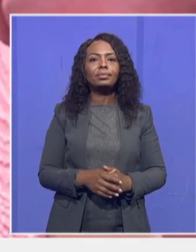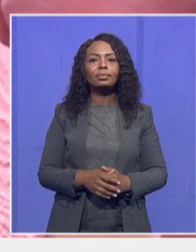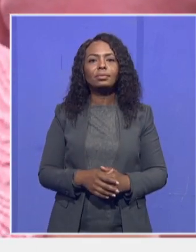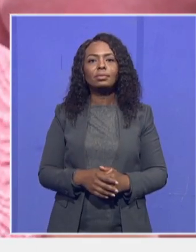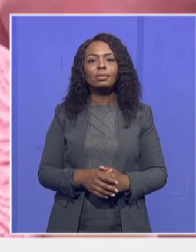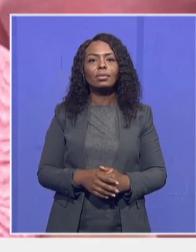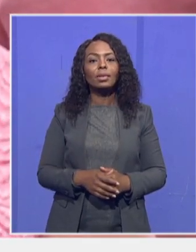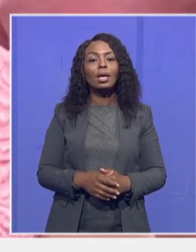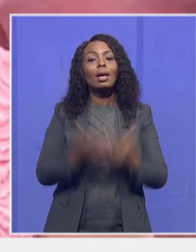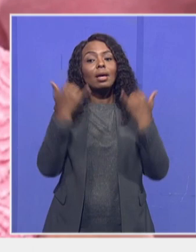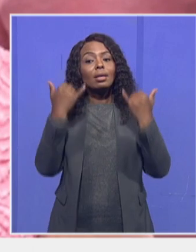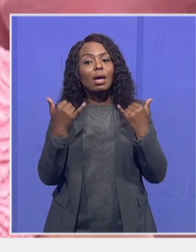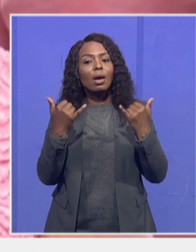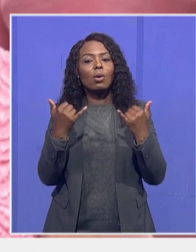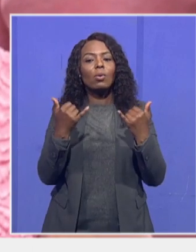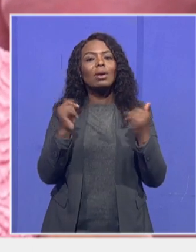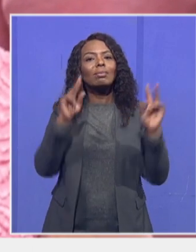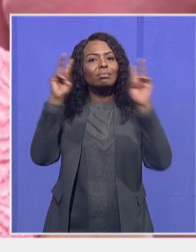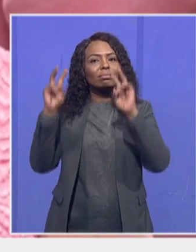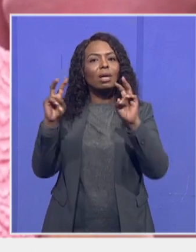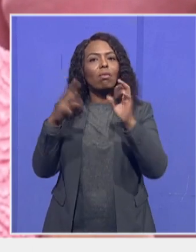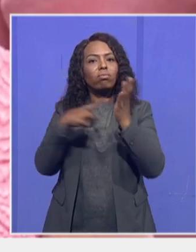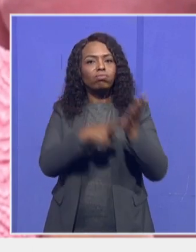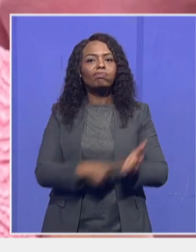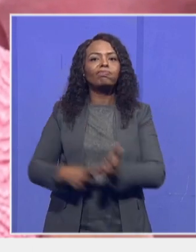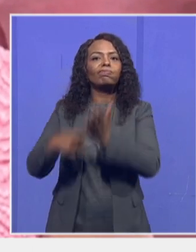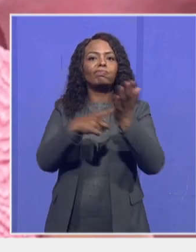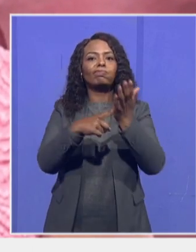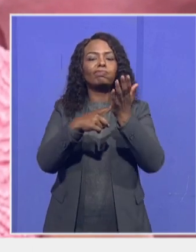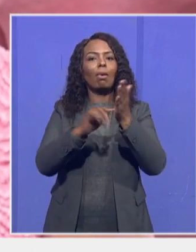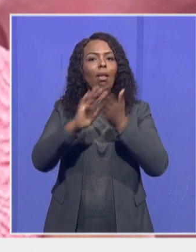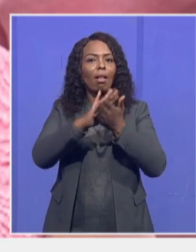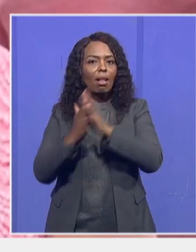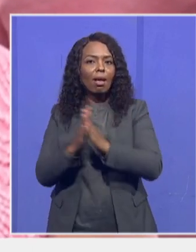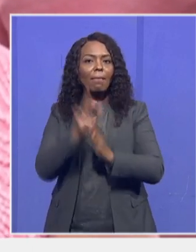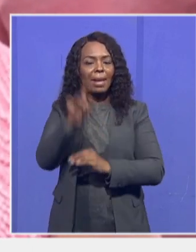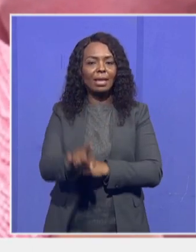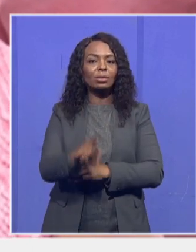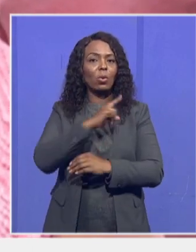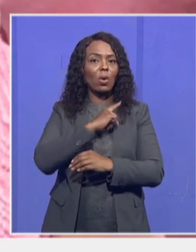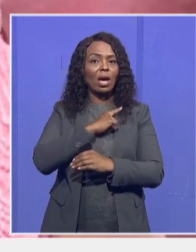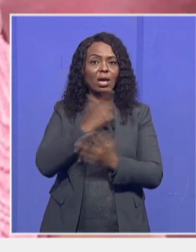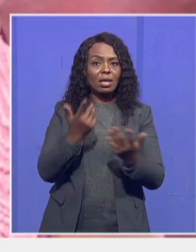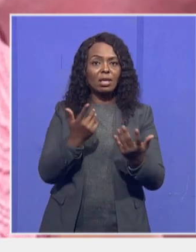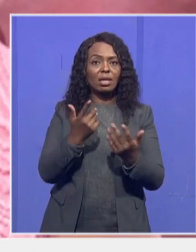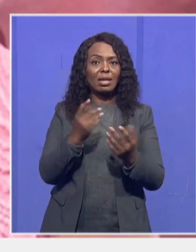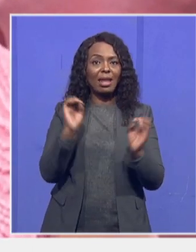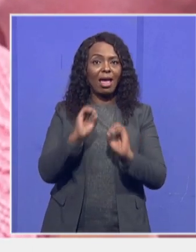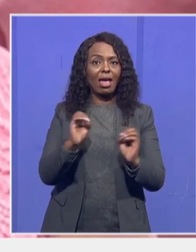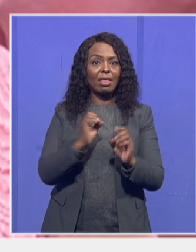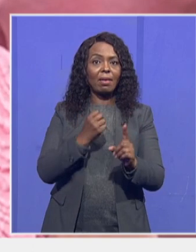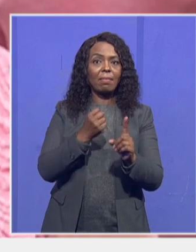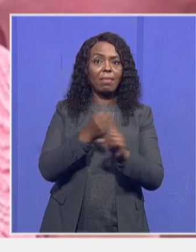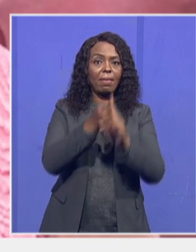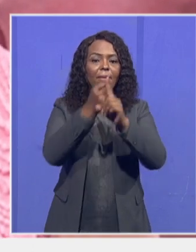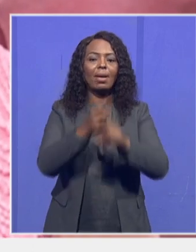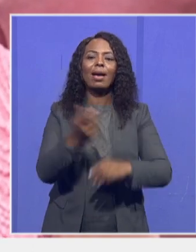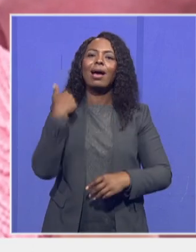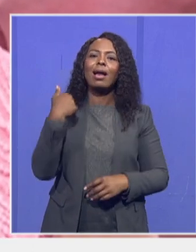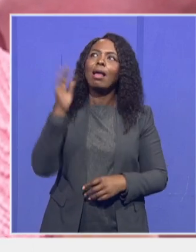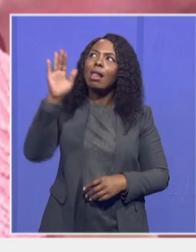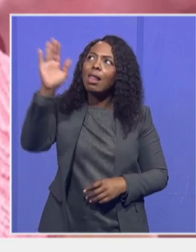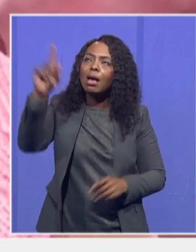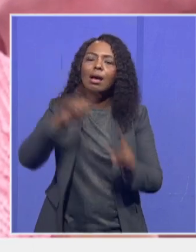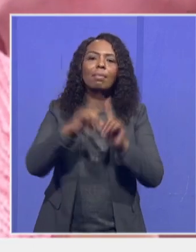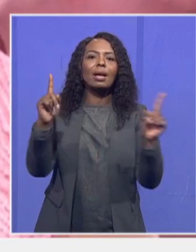lento ikhulunywe emphakathini kodwa kubonekala ngathi azikho inyathelo ezithathwayo. Nawe ubona kanjani? Yebo kunjalo impela, kade sesikhala kodwa azikho